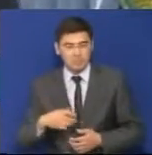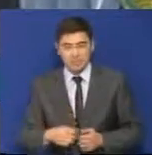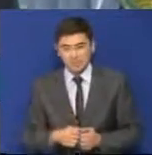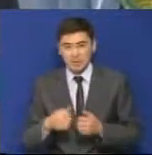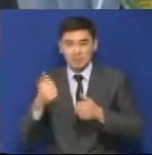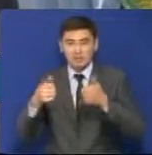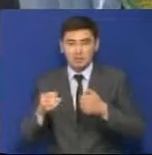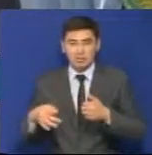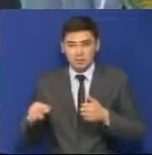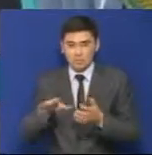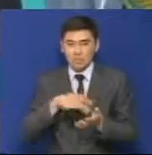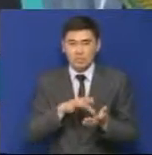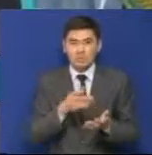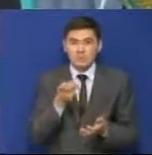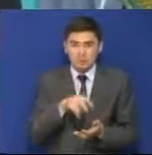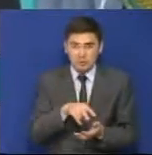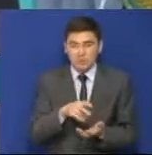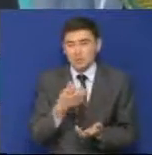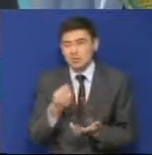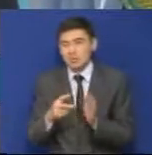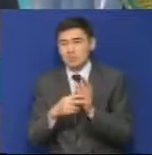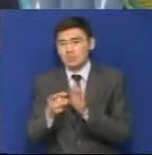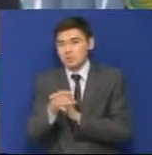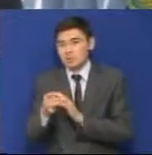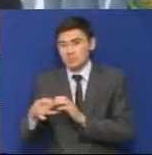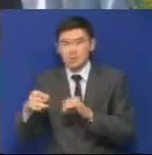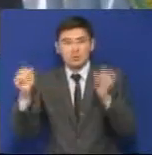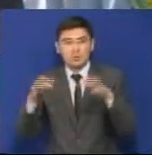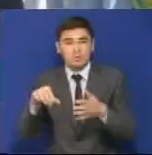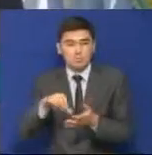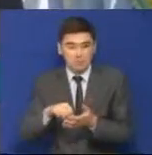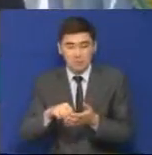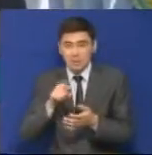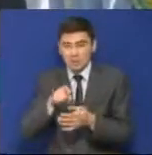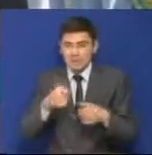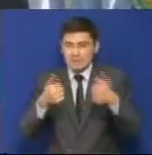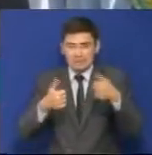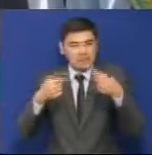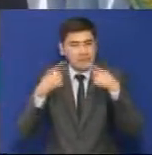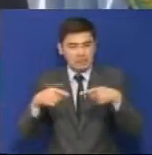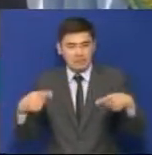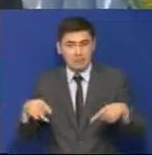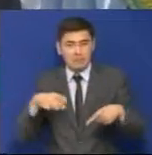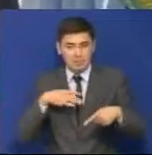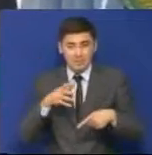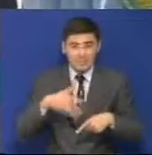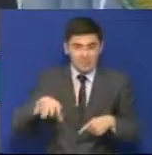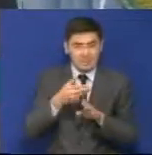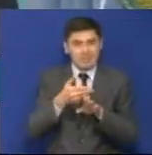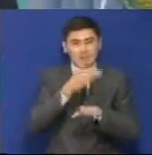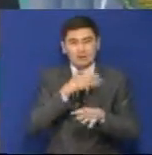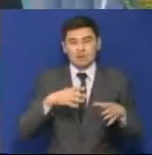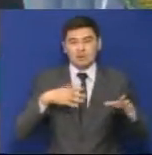Сайысқа облыстың екі қаласы мен 8 ауданынан келген командалар қатысты. Олар әртүрлі бағыттар бойынша дайындалғанын білемін. Осы екі күн